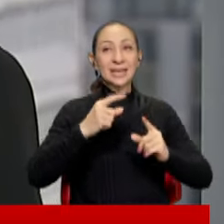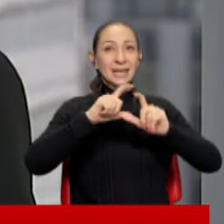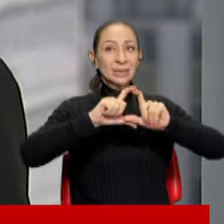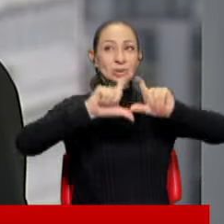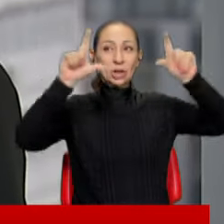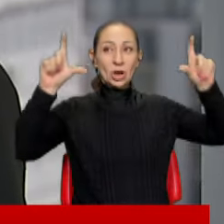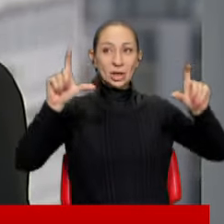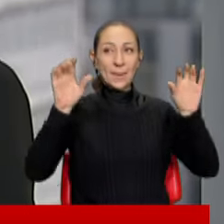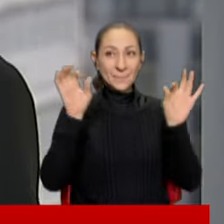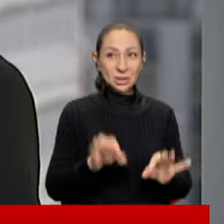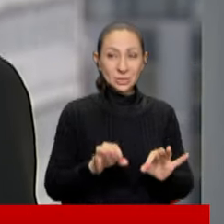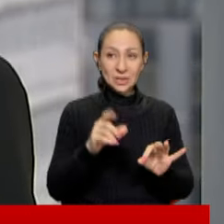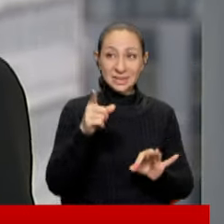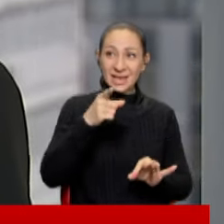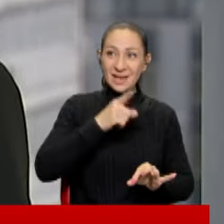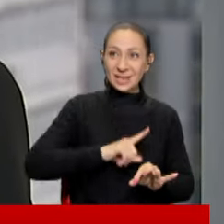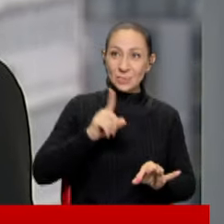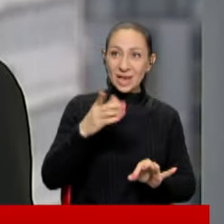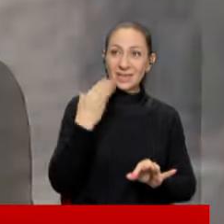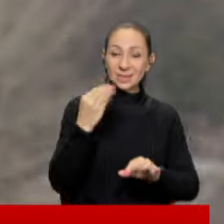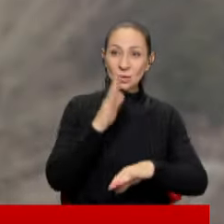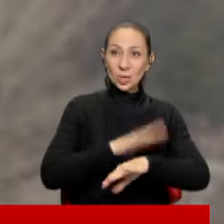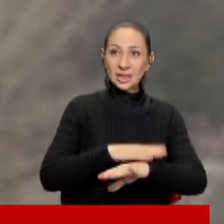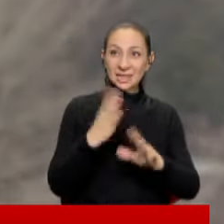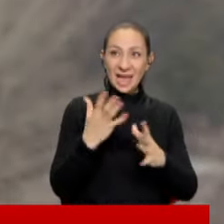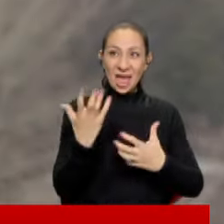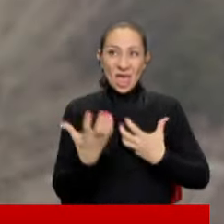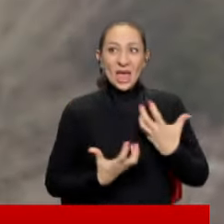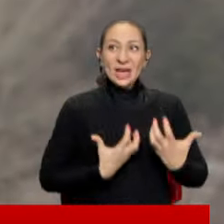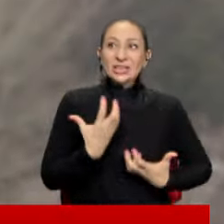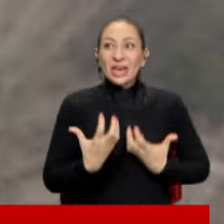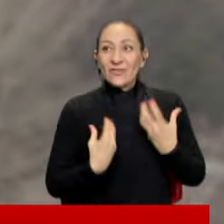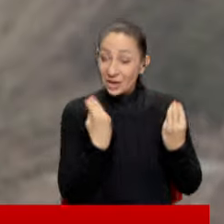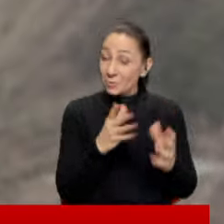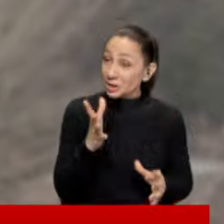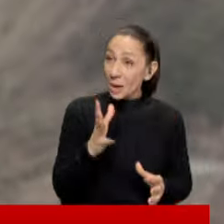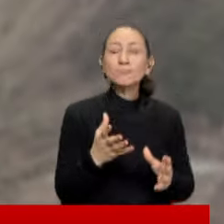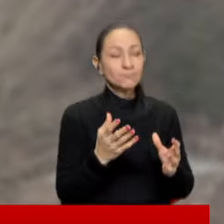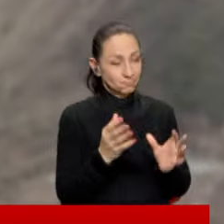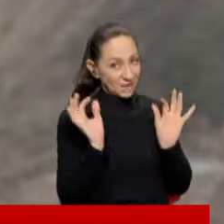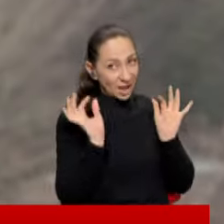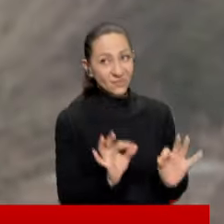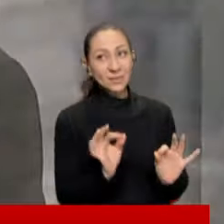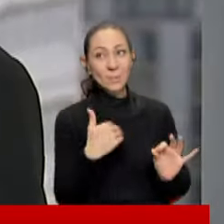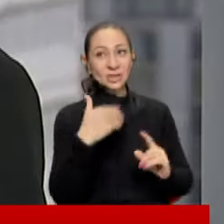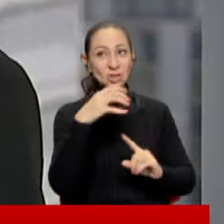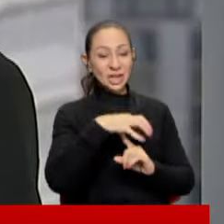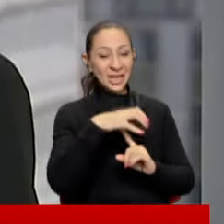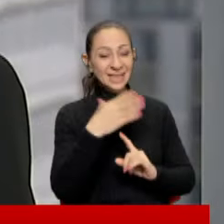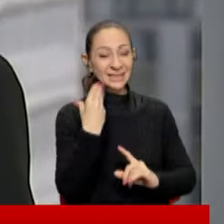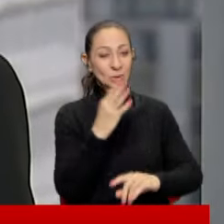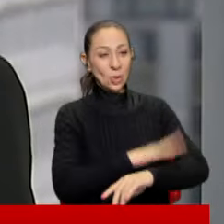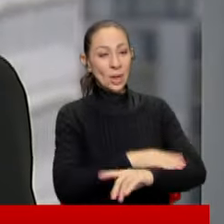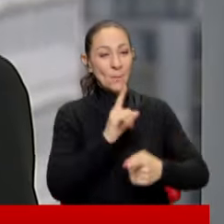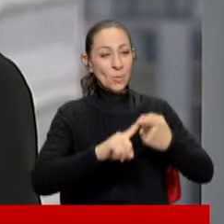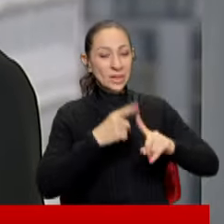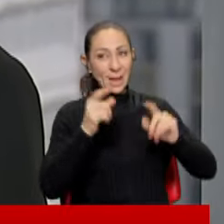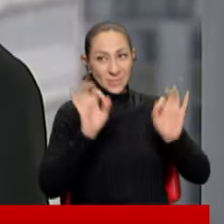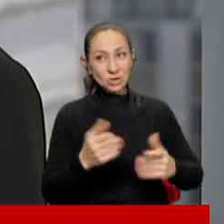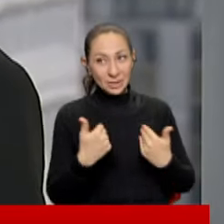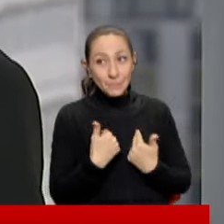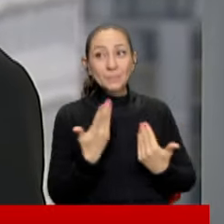sloganıyla başlamıştı. Sizin onu gerçekleştirdik. Böyle gençlik kollarını daha da heyecanlandırdı mı acaba? Çok. Yani özellikle ben tabii Çankaya gençlik kollarında siyasete